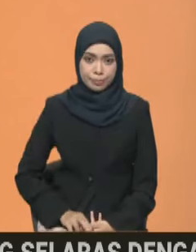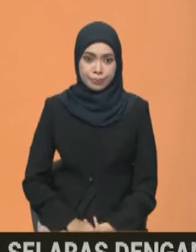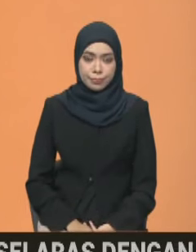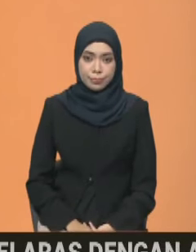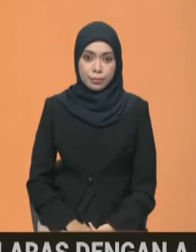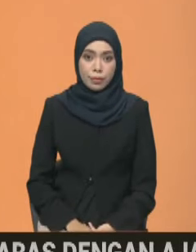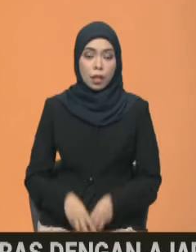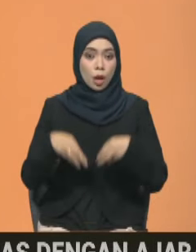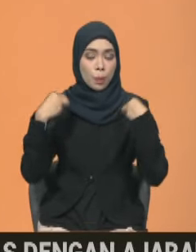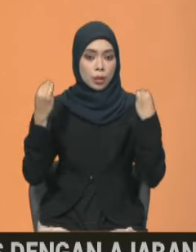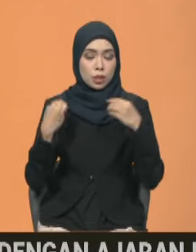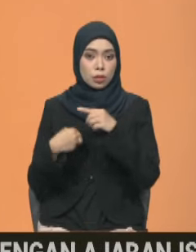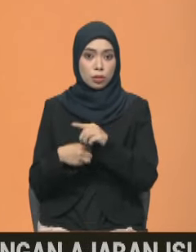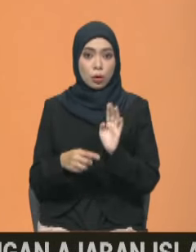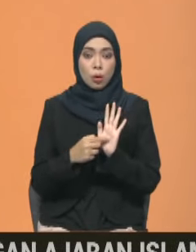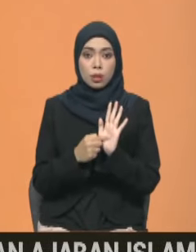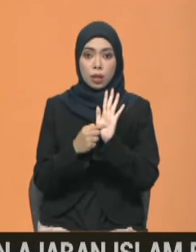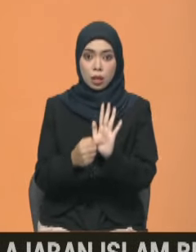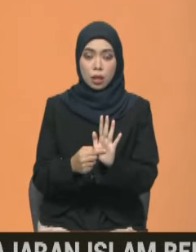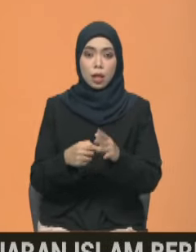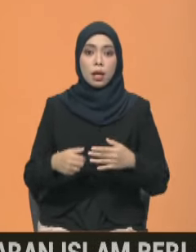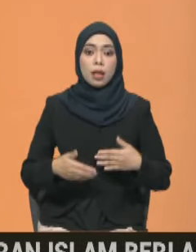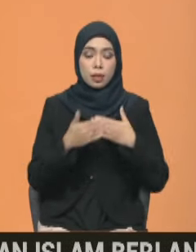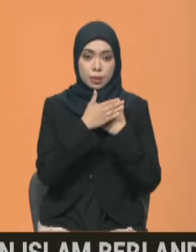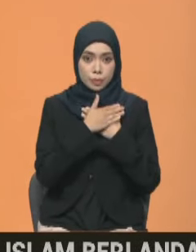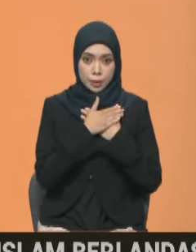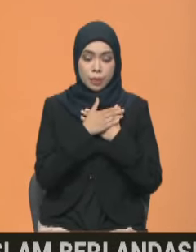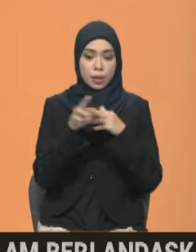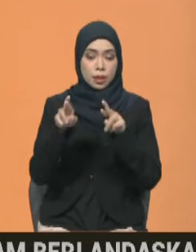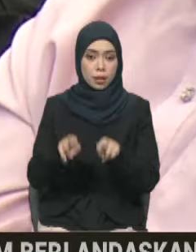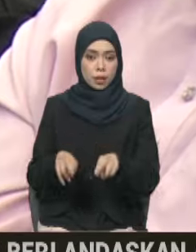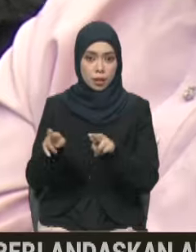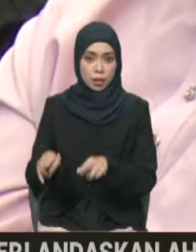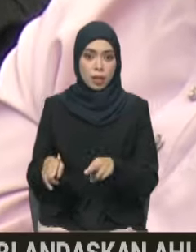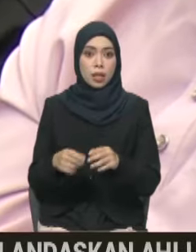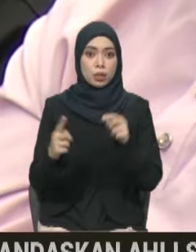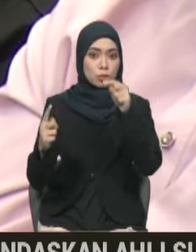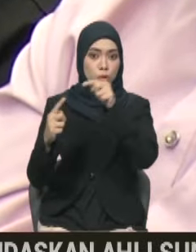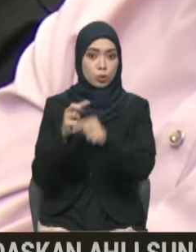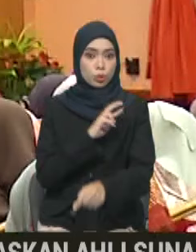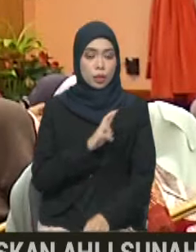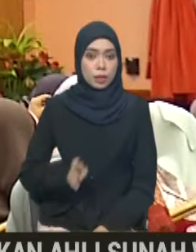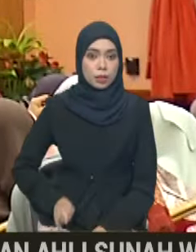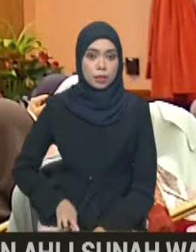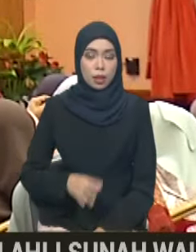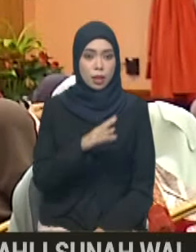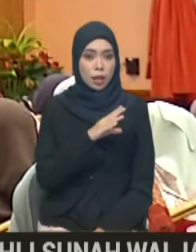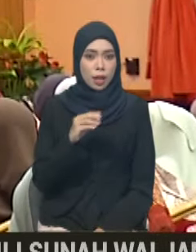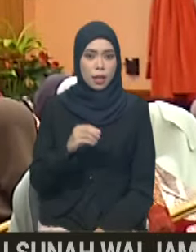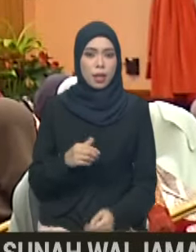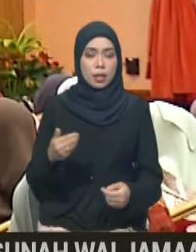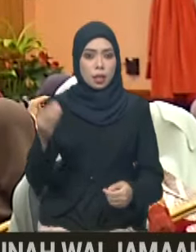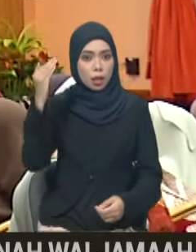Sultan. Majlis sebagai tanda semangat patriotik dan menzahirkan kecintaan rakyat terhadap raja yang dikasihi, di samping